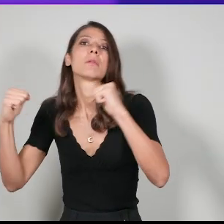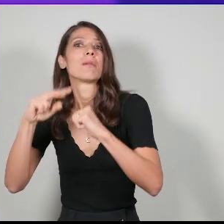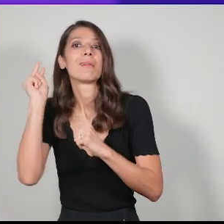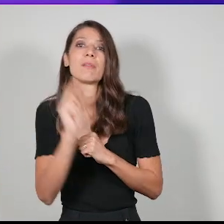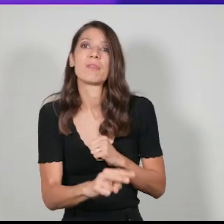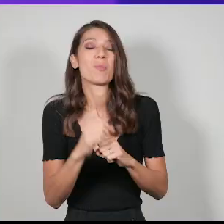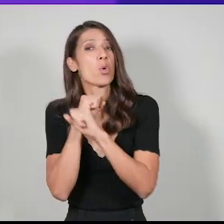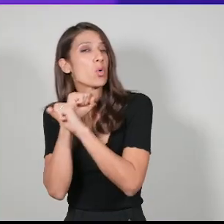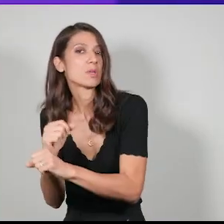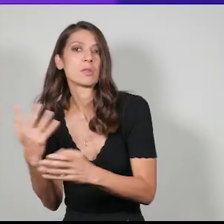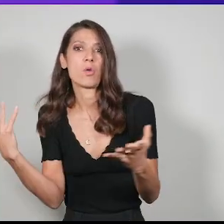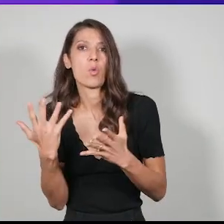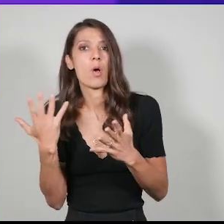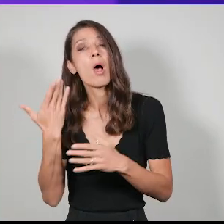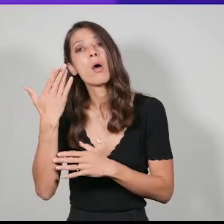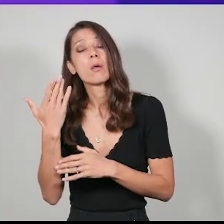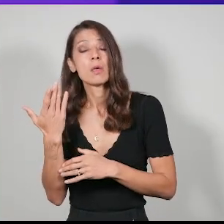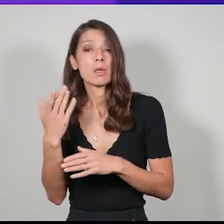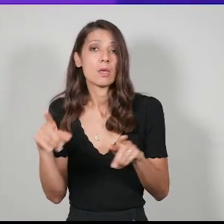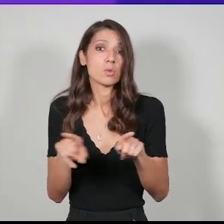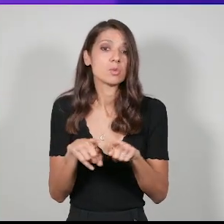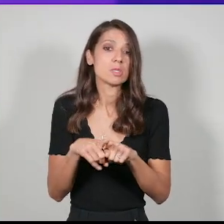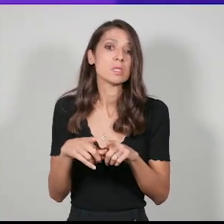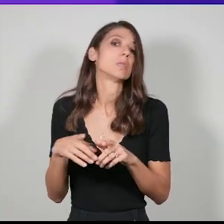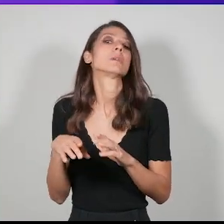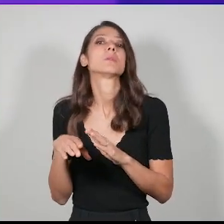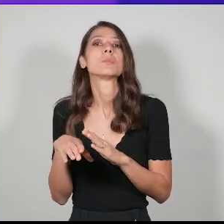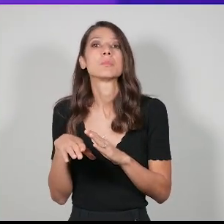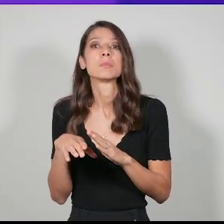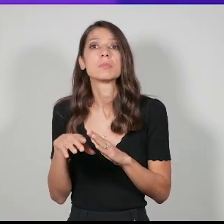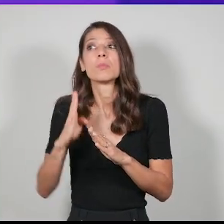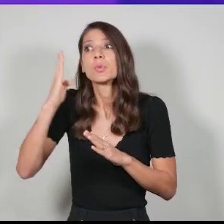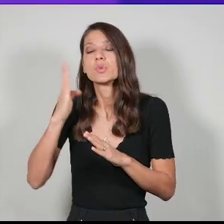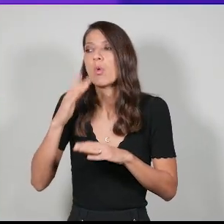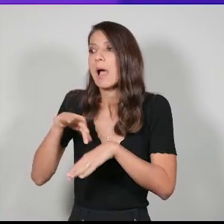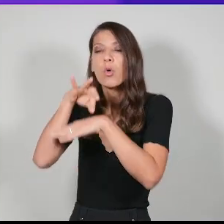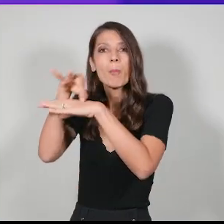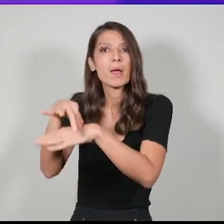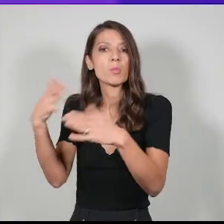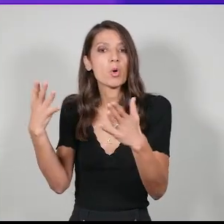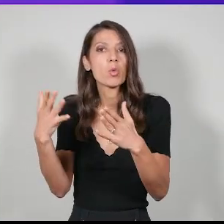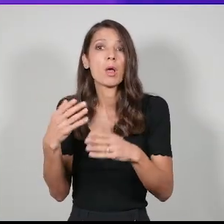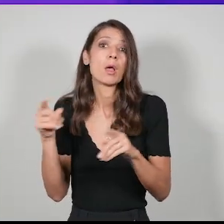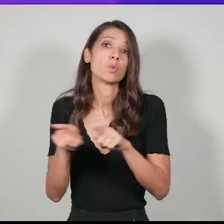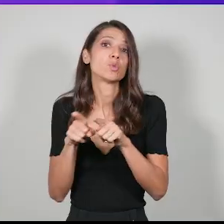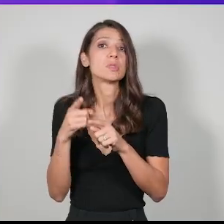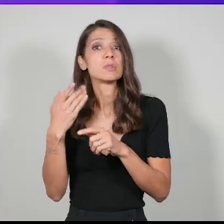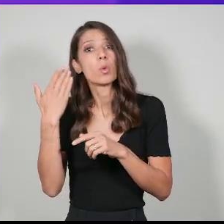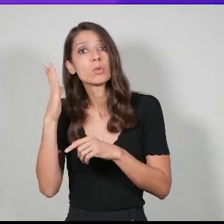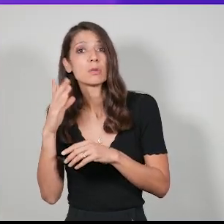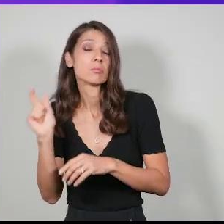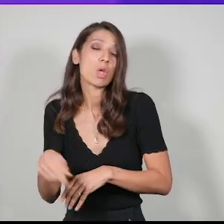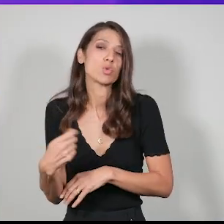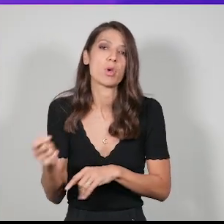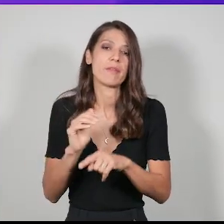vraiment contraignantes, lesquelles sont, comme disait Olivier, nécessitent de l'accompagnement et celles qui se font plus naturellement. Comment est-ce que vous